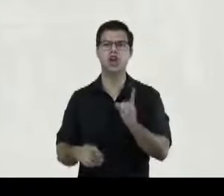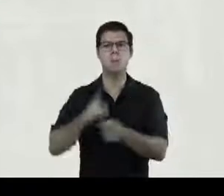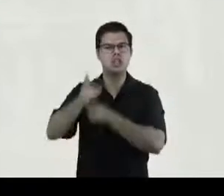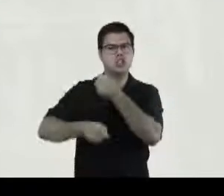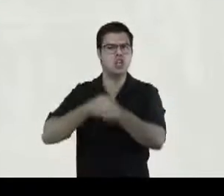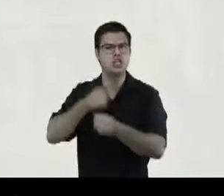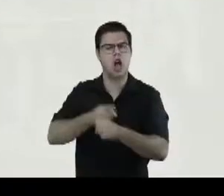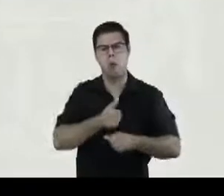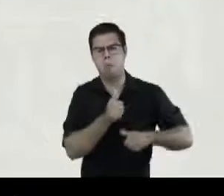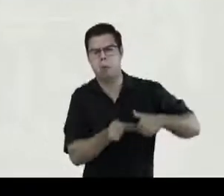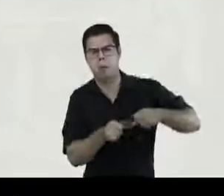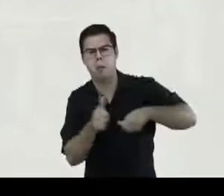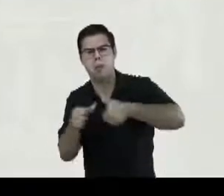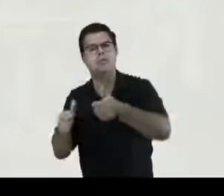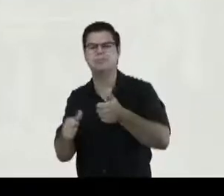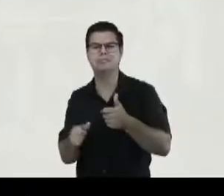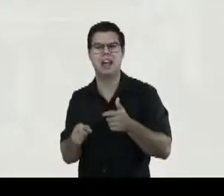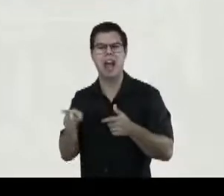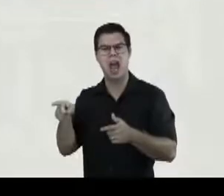et merveilleux